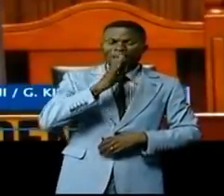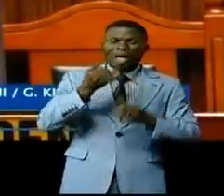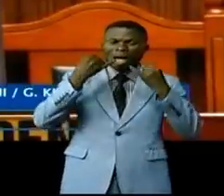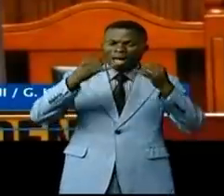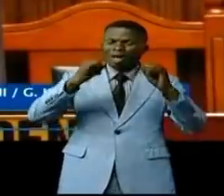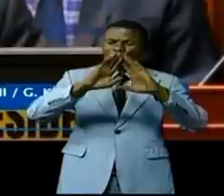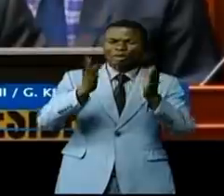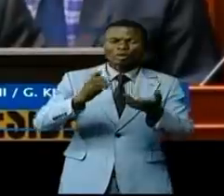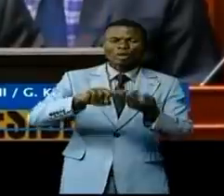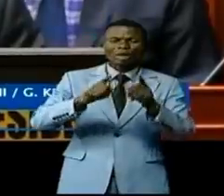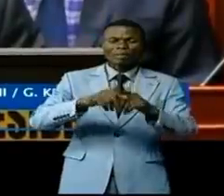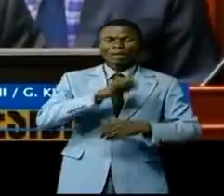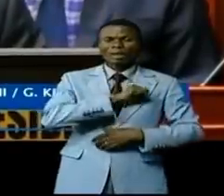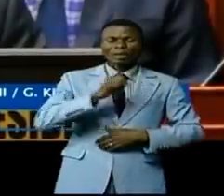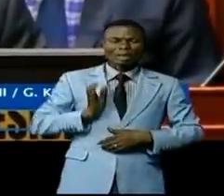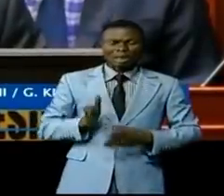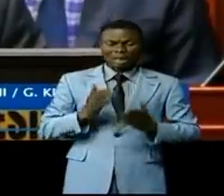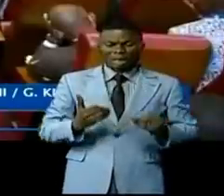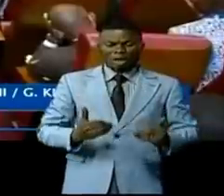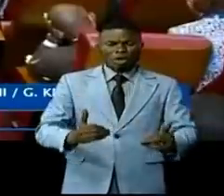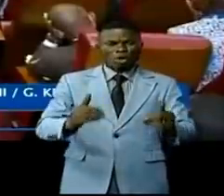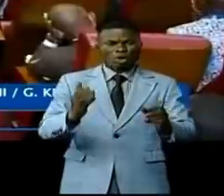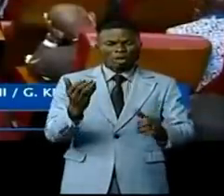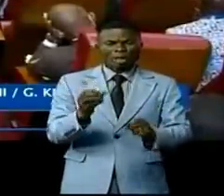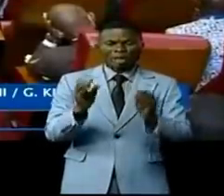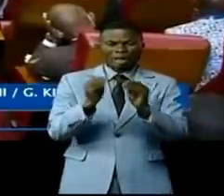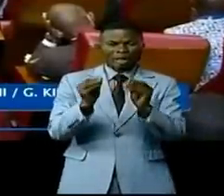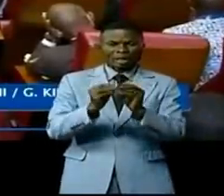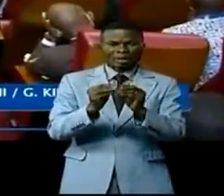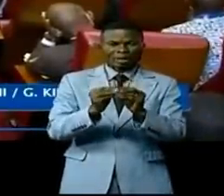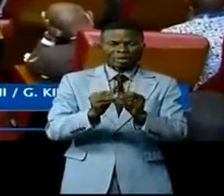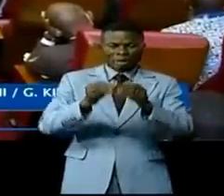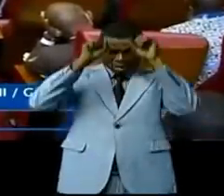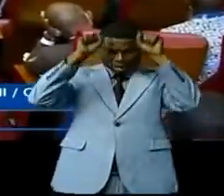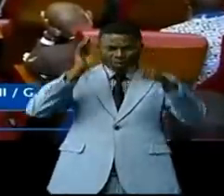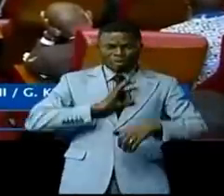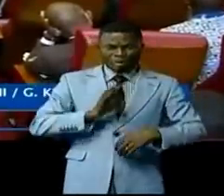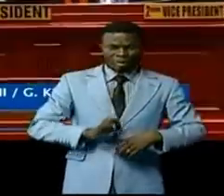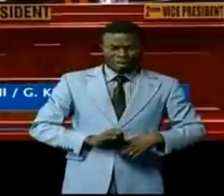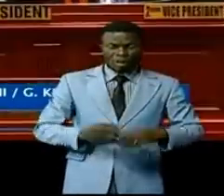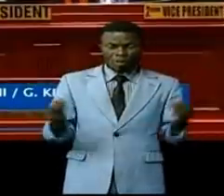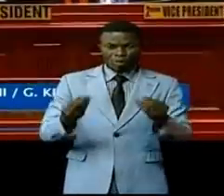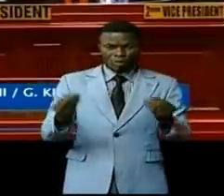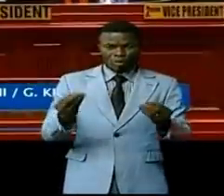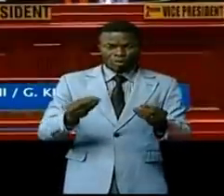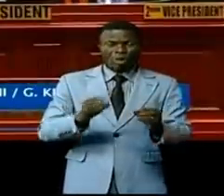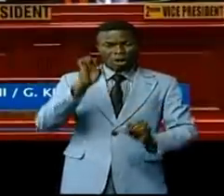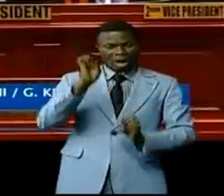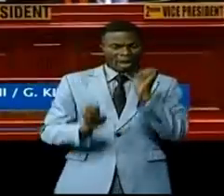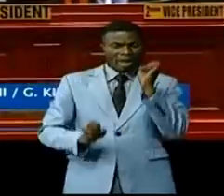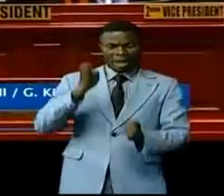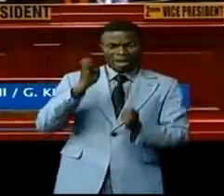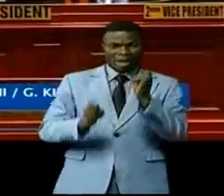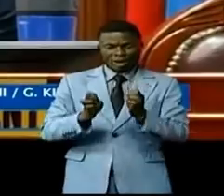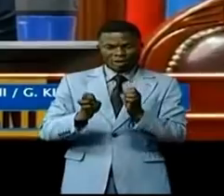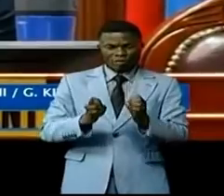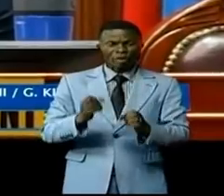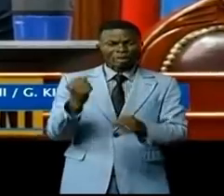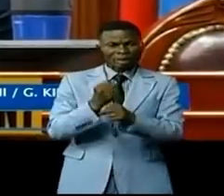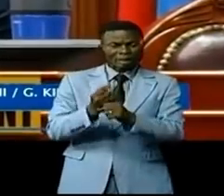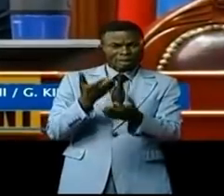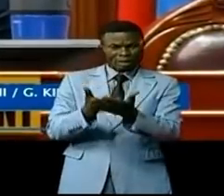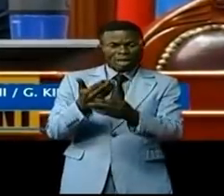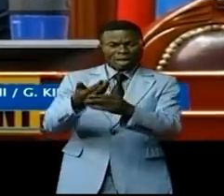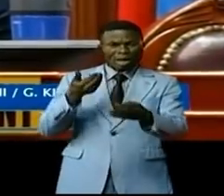ses collègues de la tenue imminente d'une table ronde par le chef de l'État en vue de l'évaluation de l'état de siège